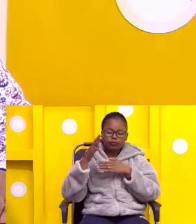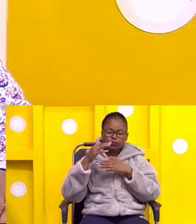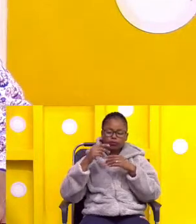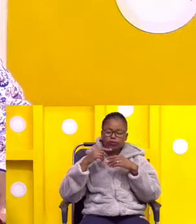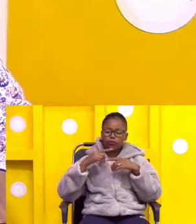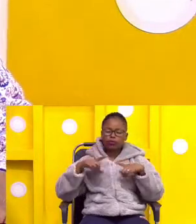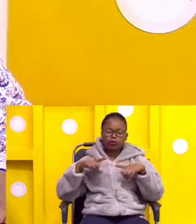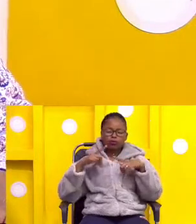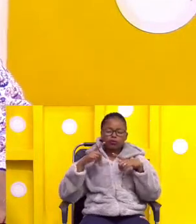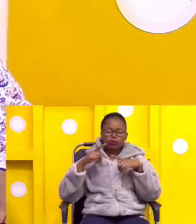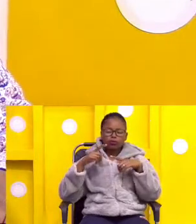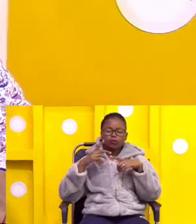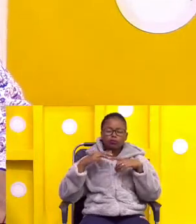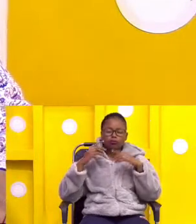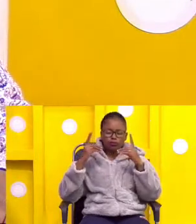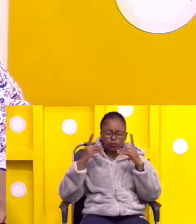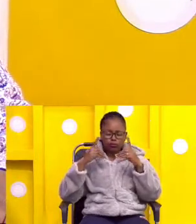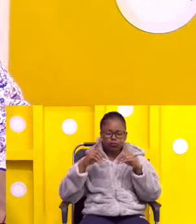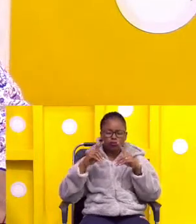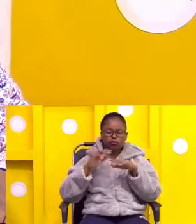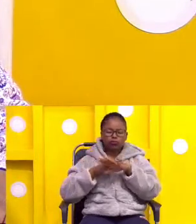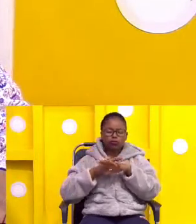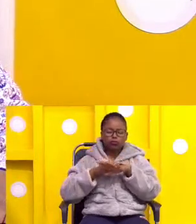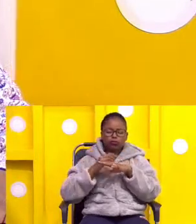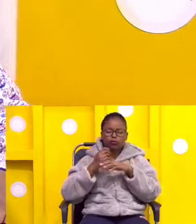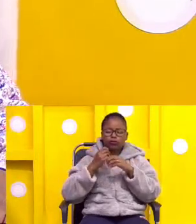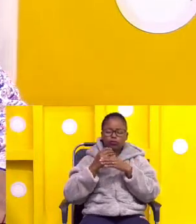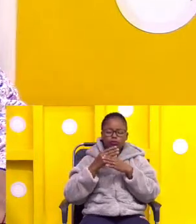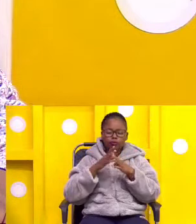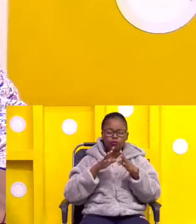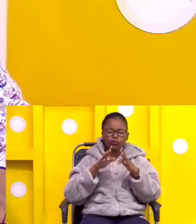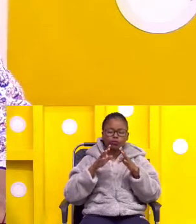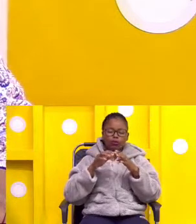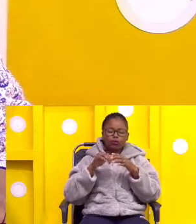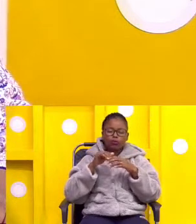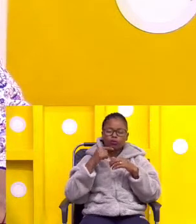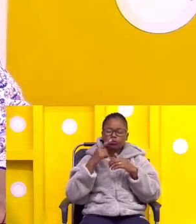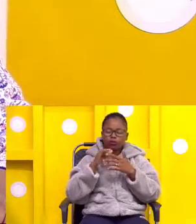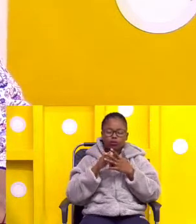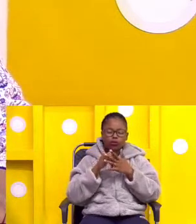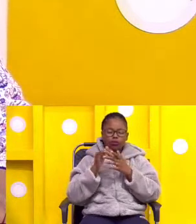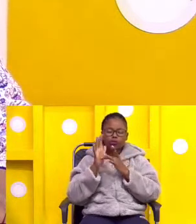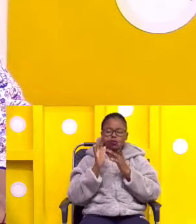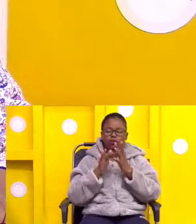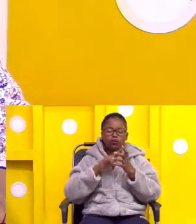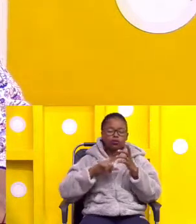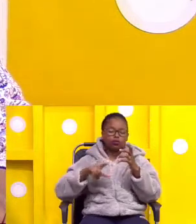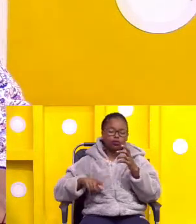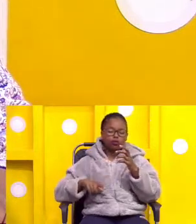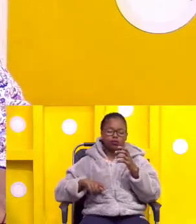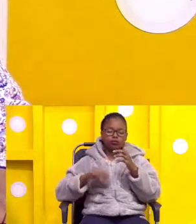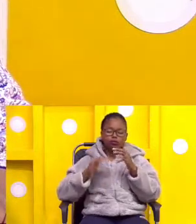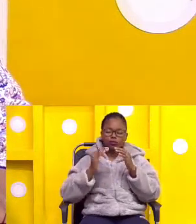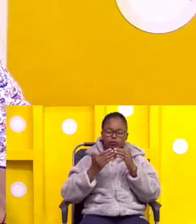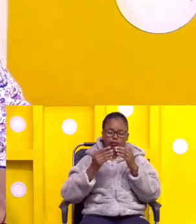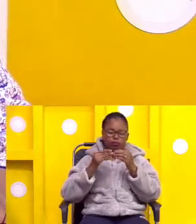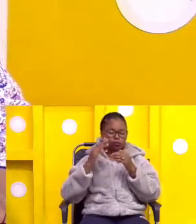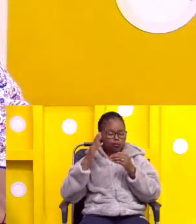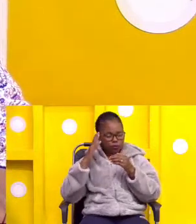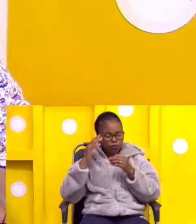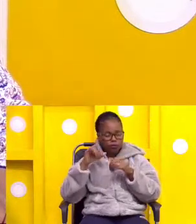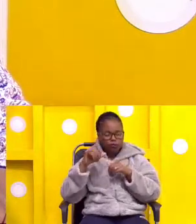muoyo. Datuwa matuwa megana marumu, maa kubura na kugaje sone muadhani. Tule hivye gai,